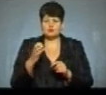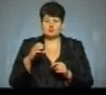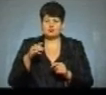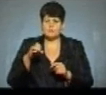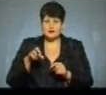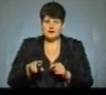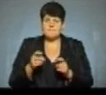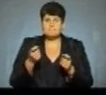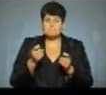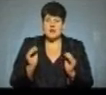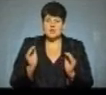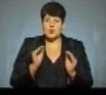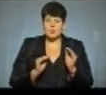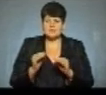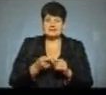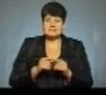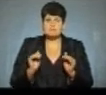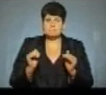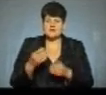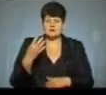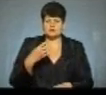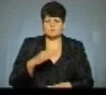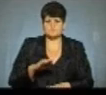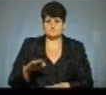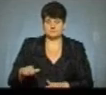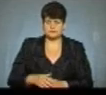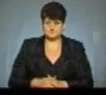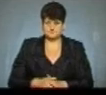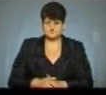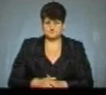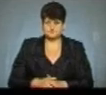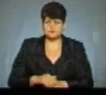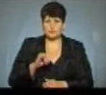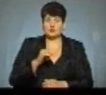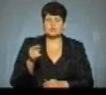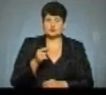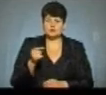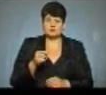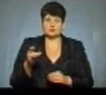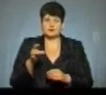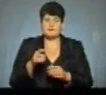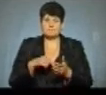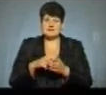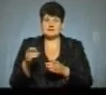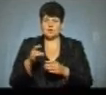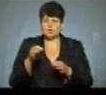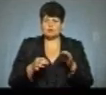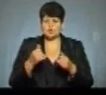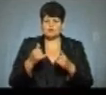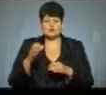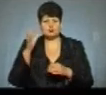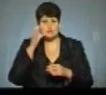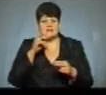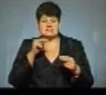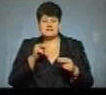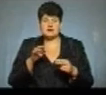Підлісному, малокомплектність – це менше 40 учнів. У Тернопільському міськрайонному суді сьогодні заслухали свідка в